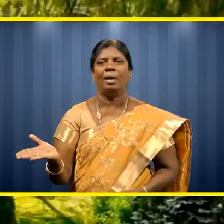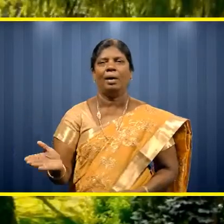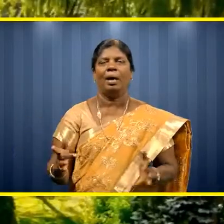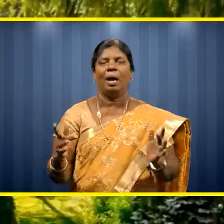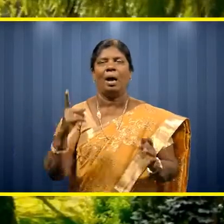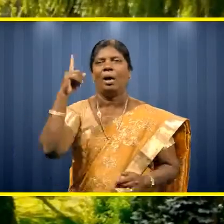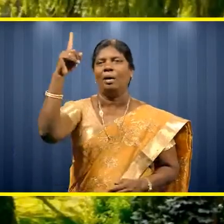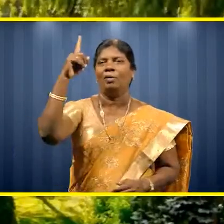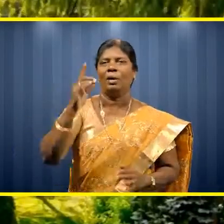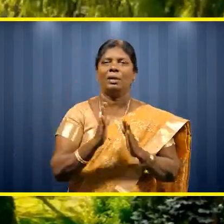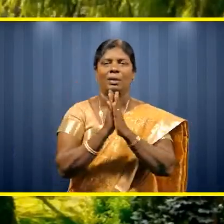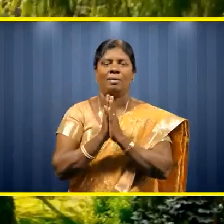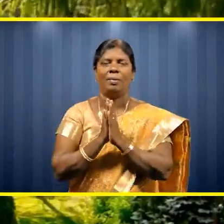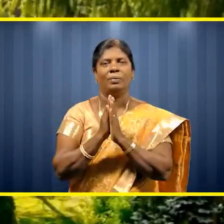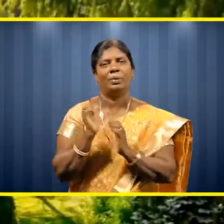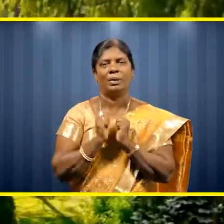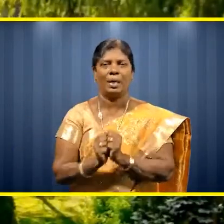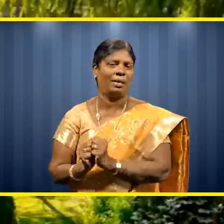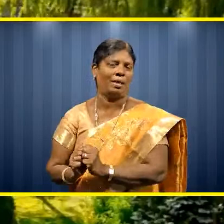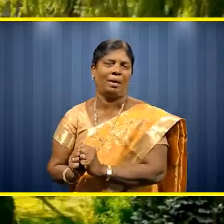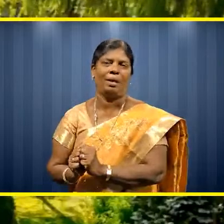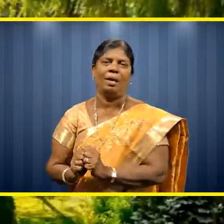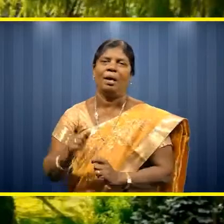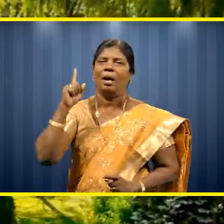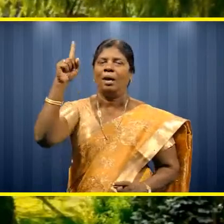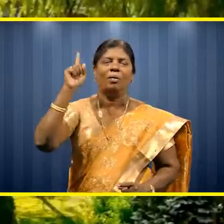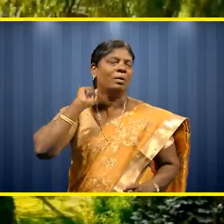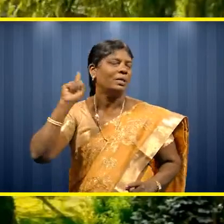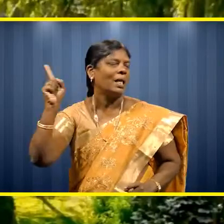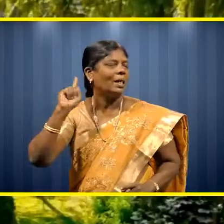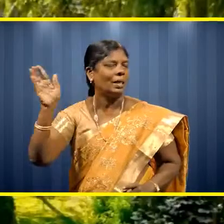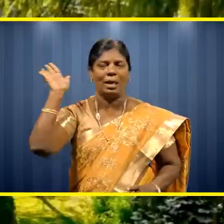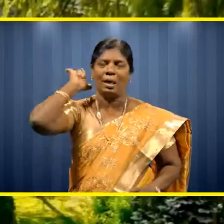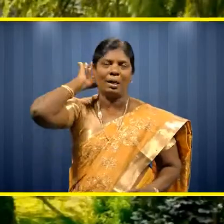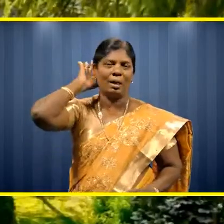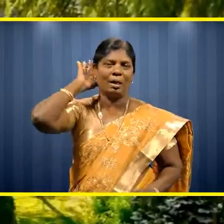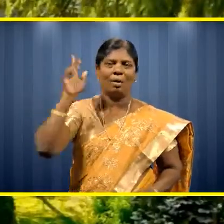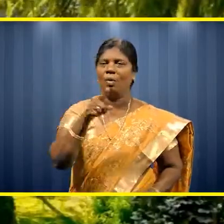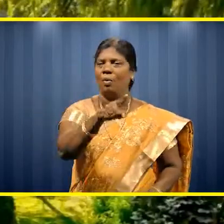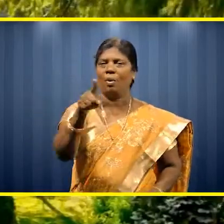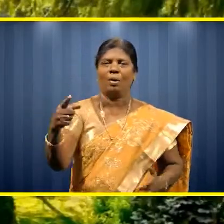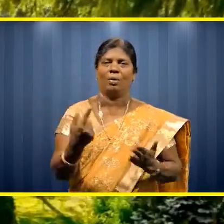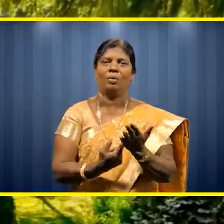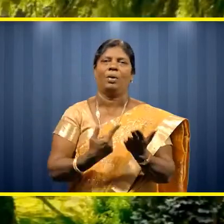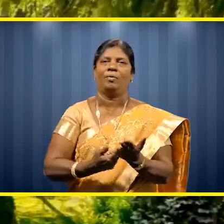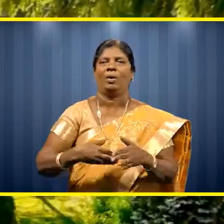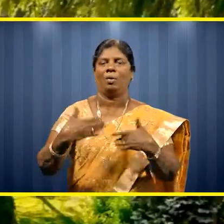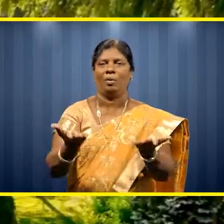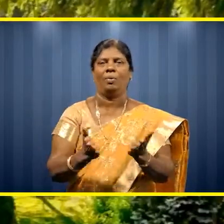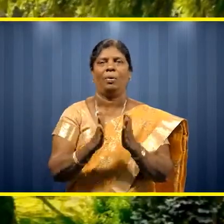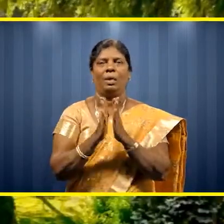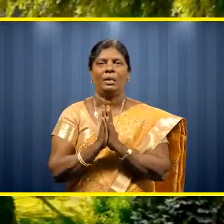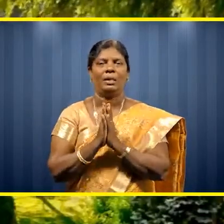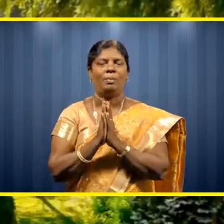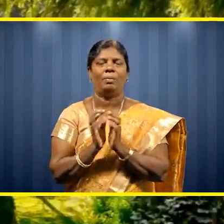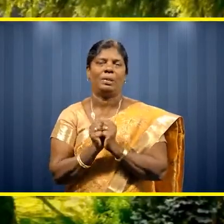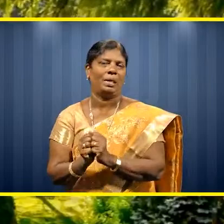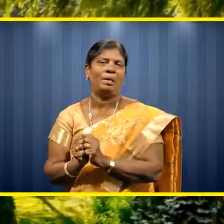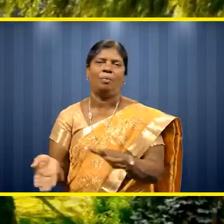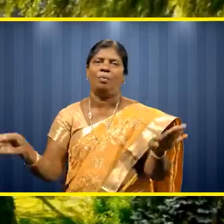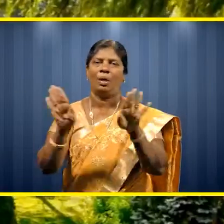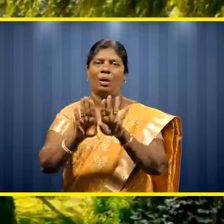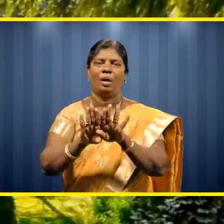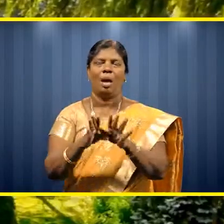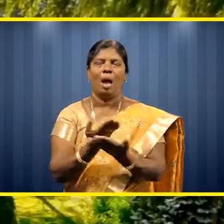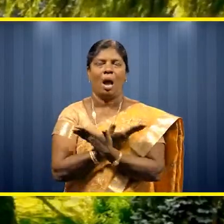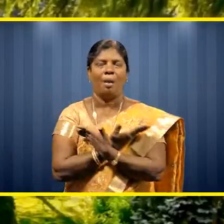ஆமென். என்ன நண்பர்களே, ஆண்டவரிடத்தில் நீங்கள் ஜெபித்தீர்களா? கடவுள் உங்கள் சத்தத்தை கேட்டார், உங்களுக்கு உதவி செய்வார். நாம்